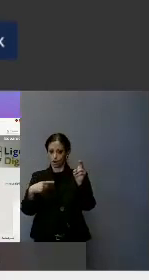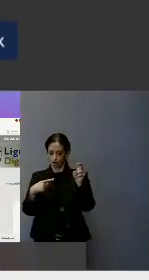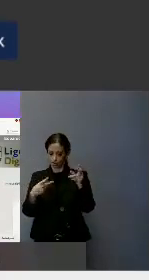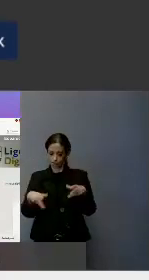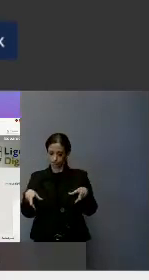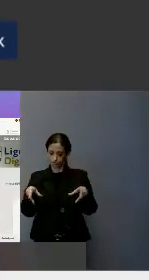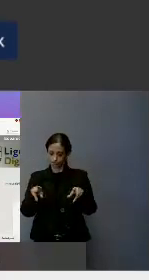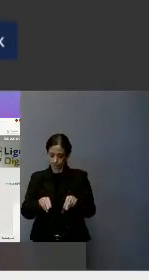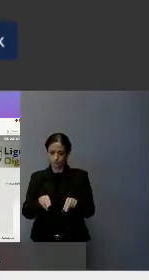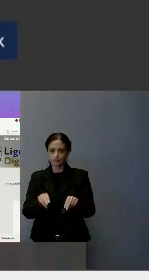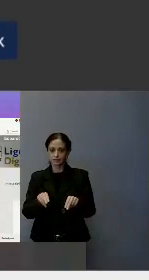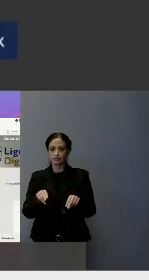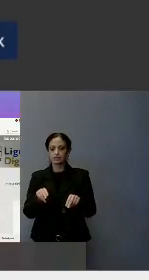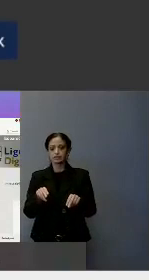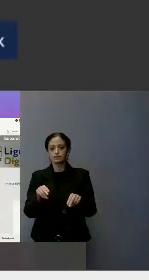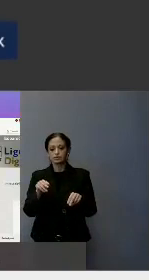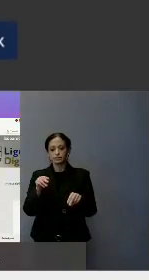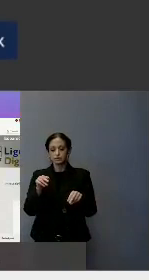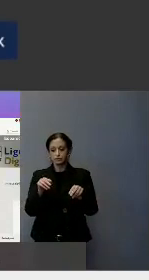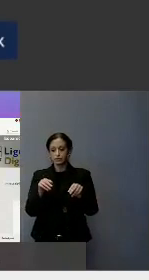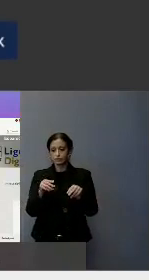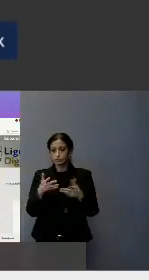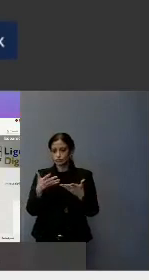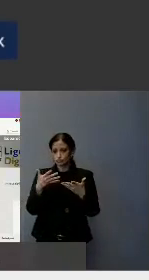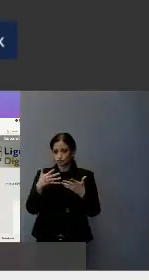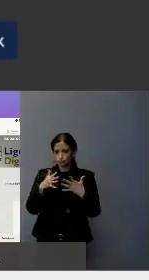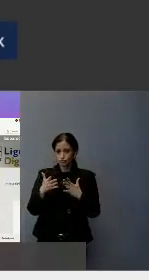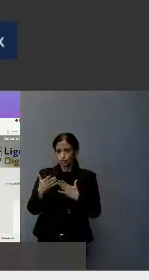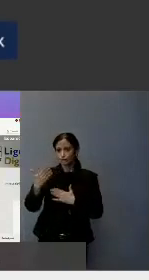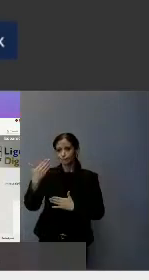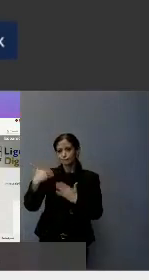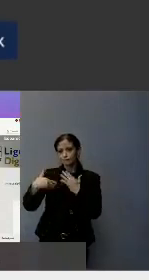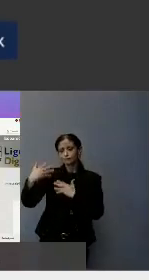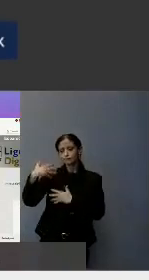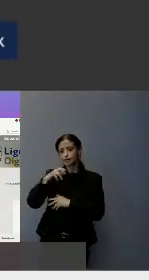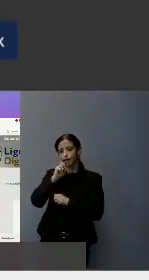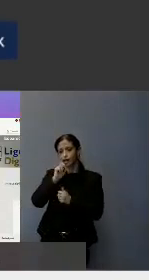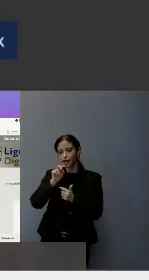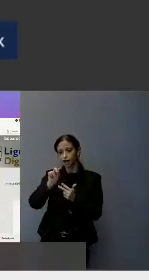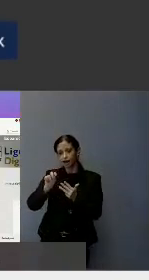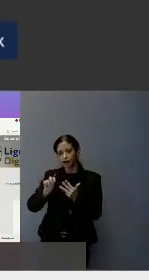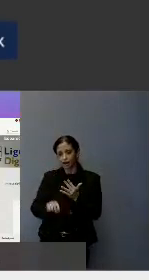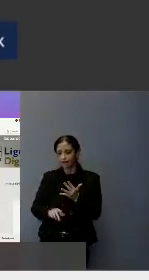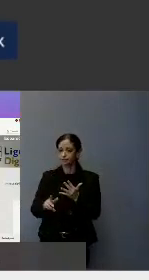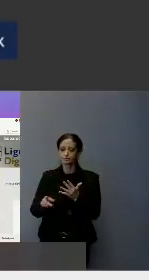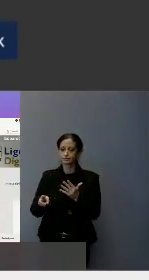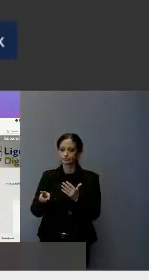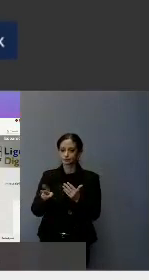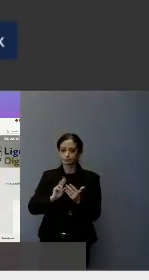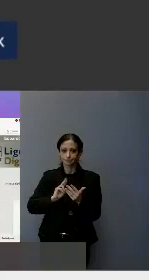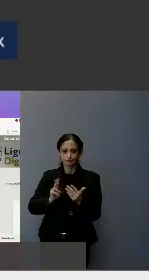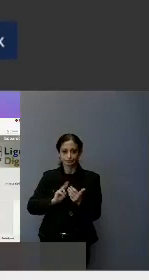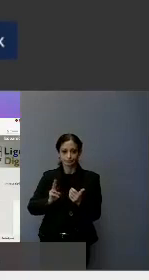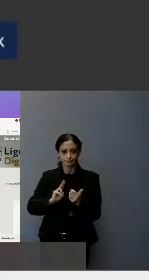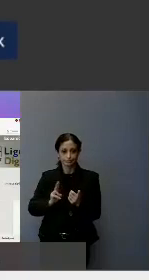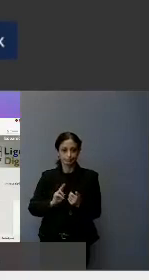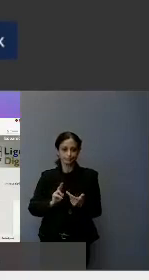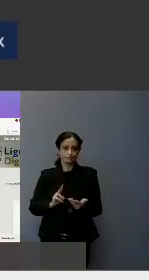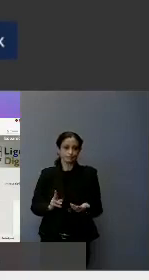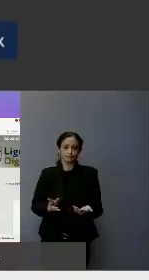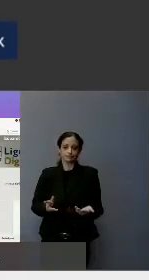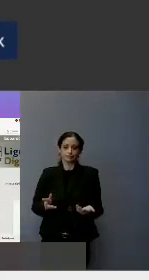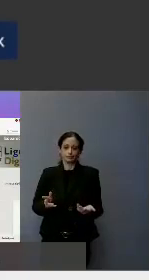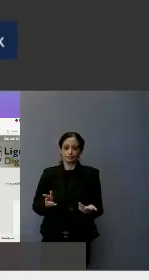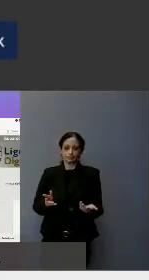già in precedenza era stato segnalato ma le risposte come posso dire rispecchia non può